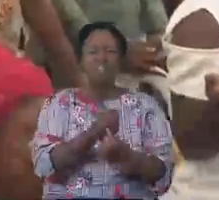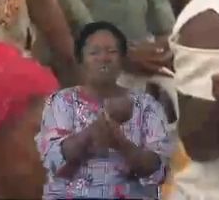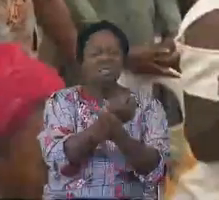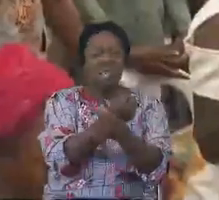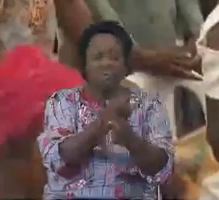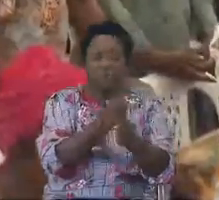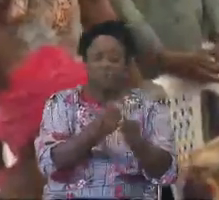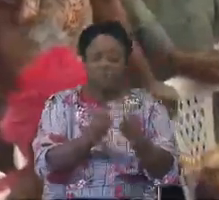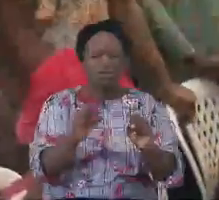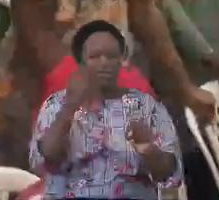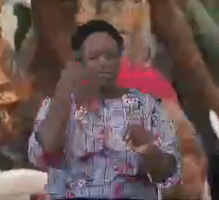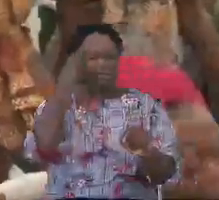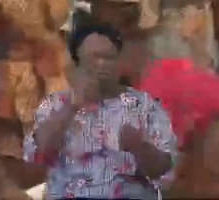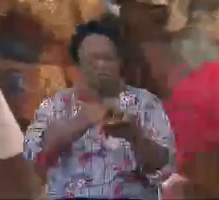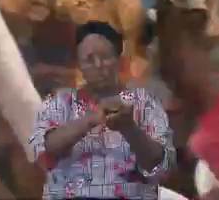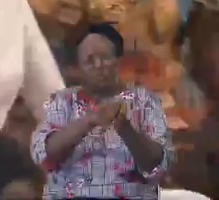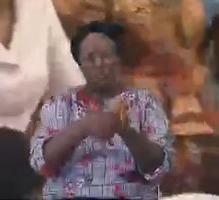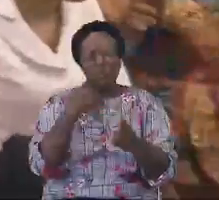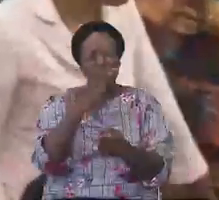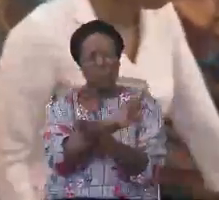l'acceptons au nom de Jésus.